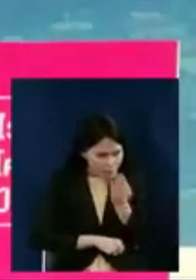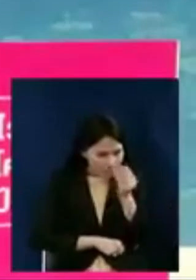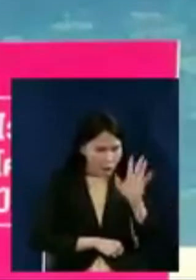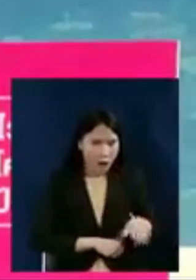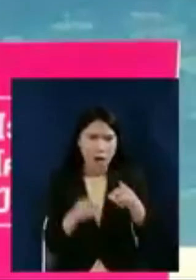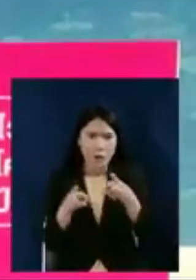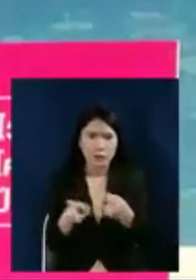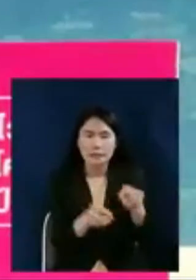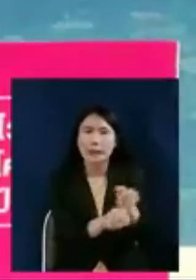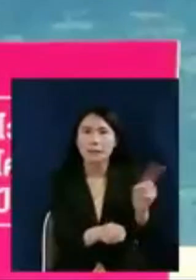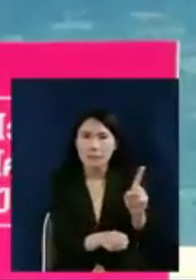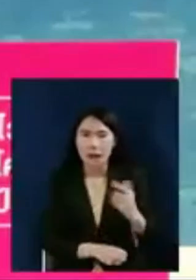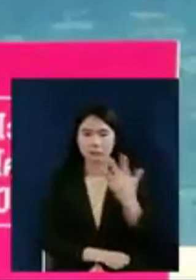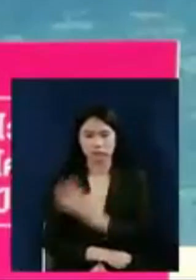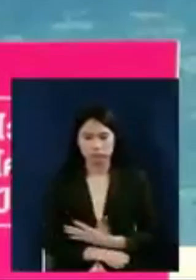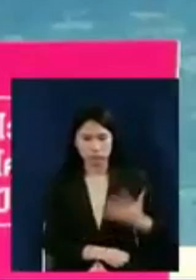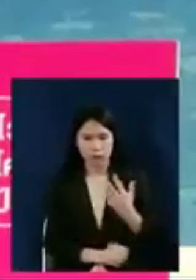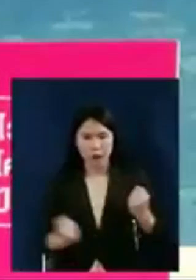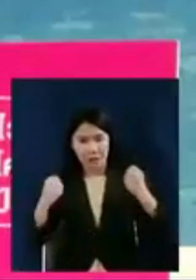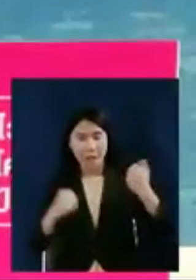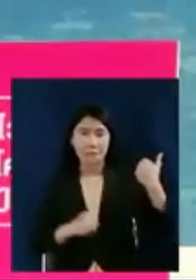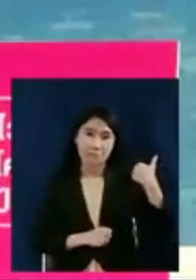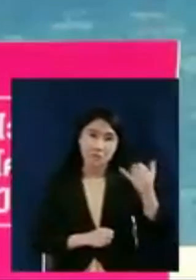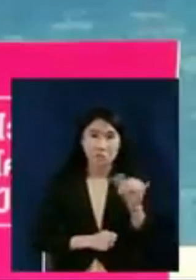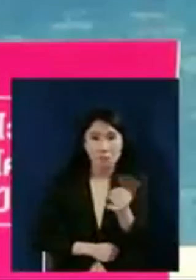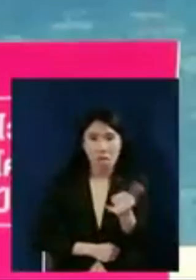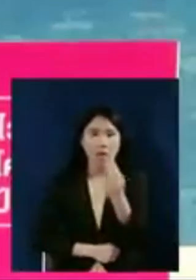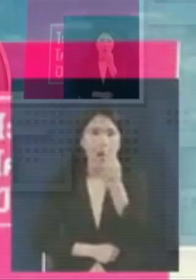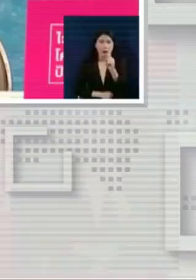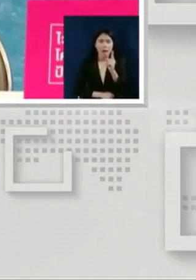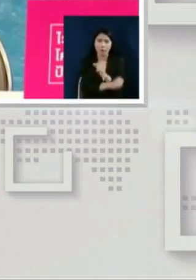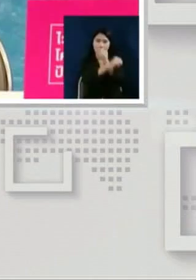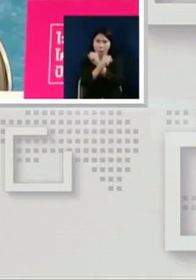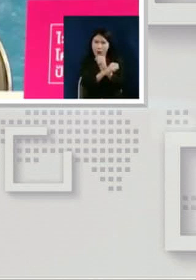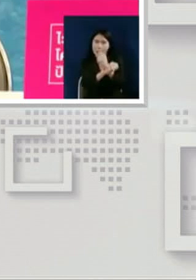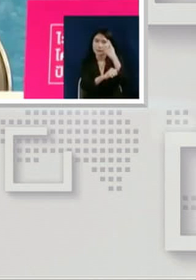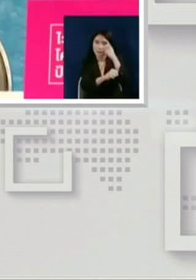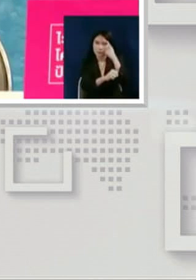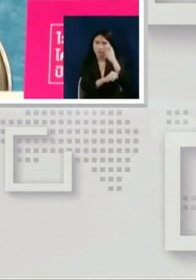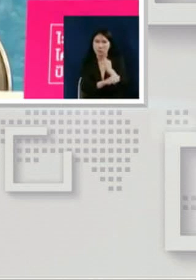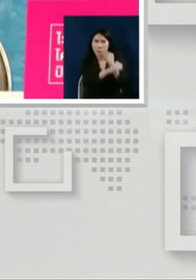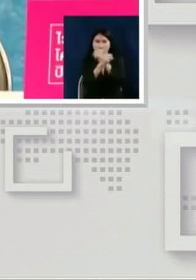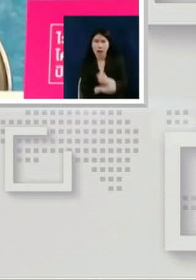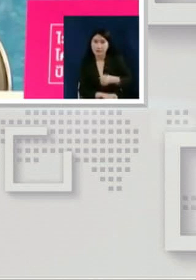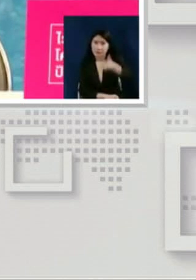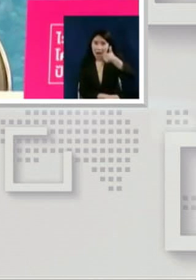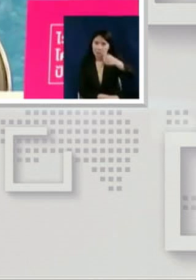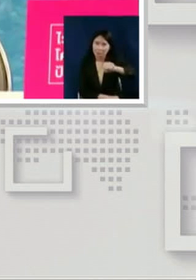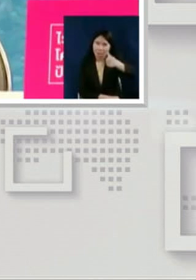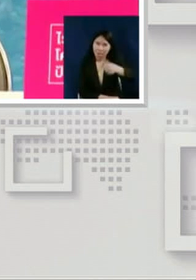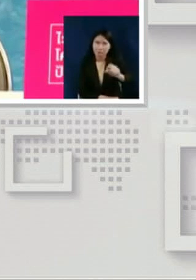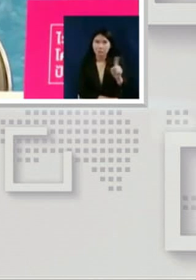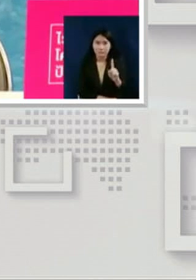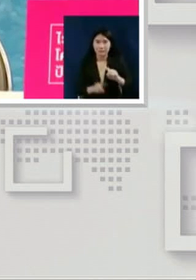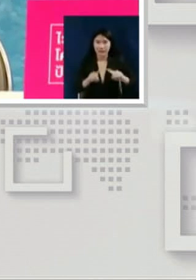ยงก็จะมาอธิบายว่าอาลัยเคสที่บอกว่าฉีดเราก็เสียชีวิตเนี่ยมันคืออย่างไรผลข้างเคียงนี้เป็นอย่างไรแล้วก็กลุ่มที่